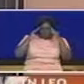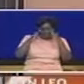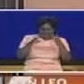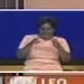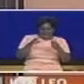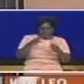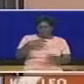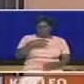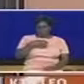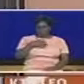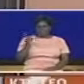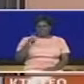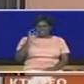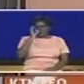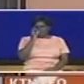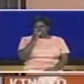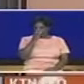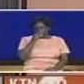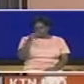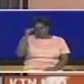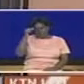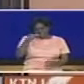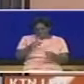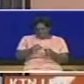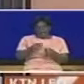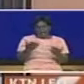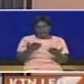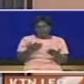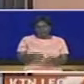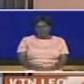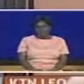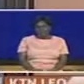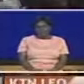mstaafu Mwai Kibaki. Je, atakumbukwa na nini?